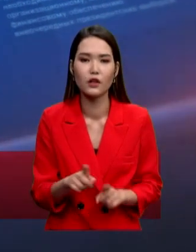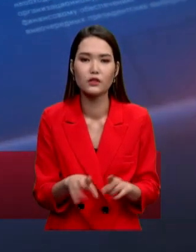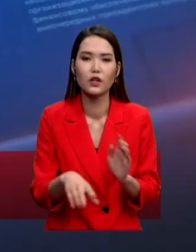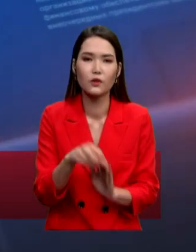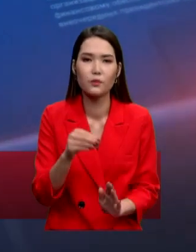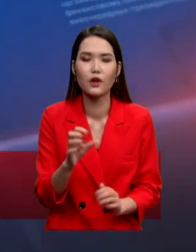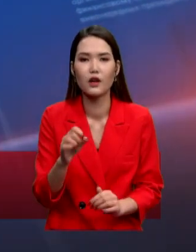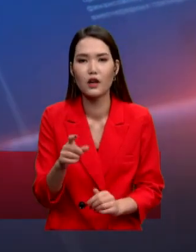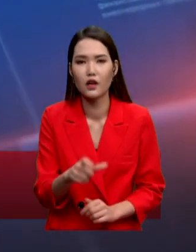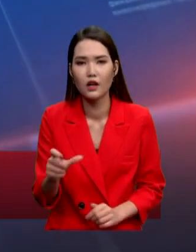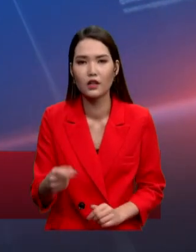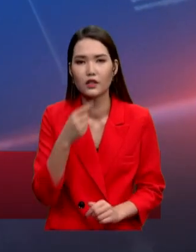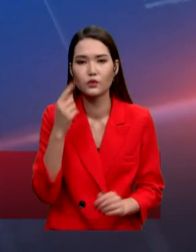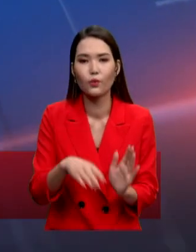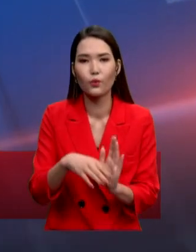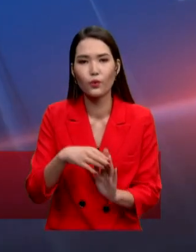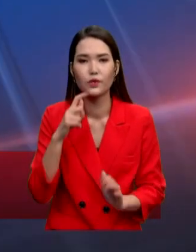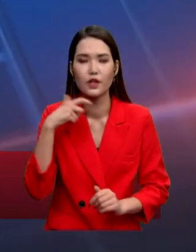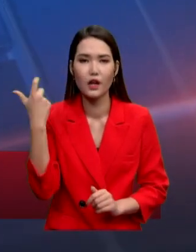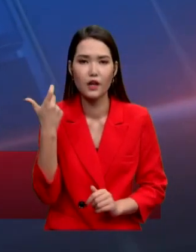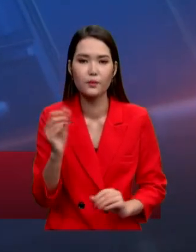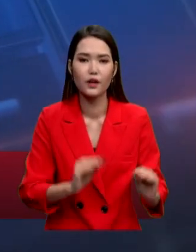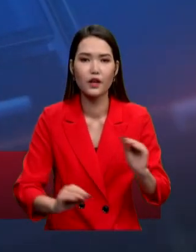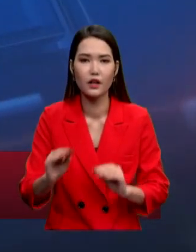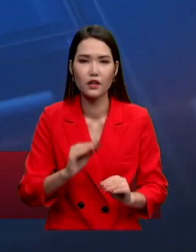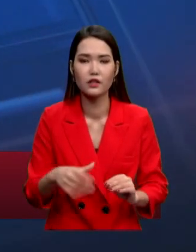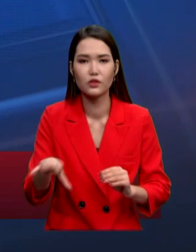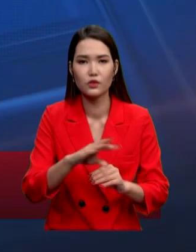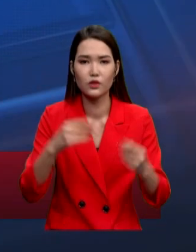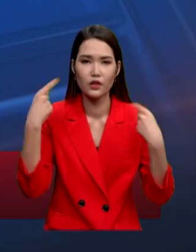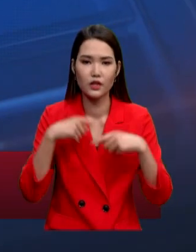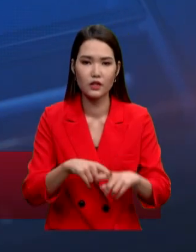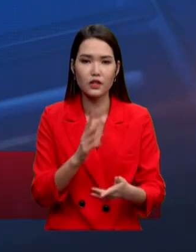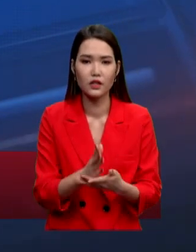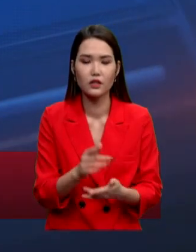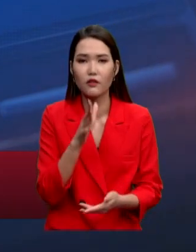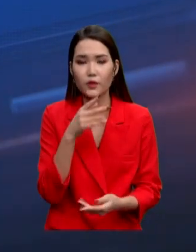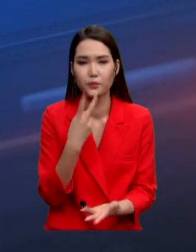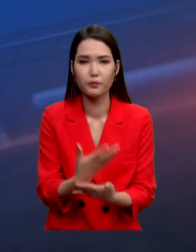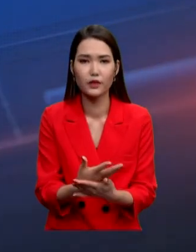предвыборных дебатах партии обещали улучшить экономическую и социальную атмосферу. Теперь время покажет.